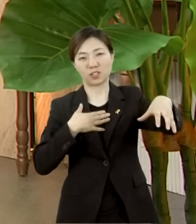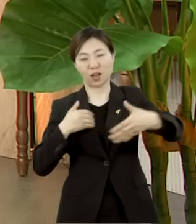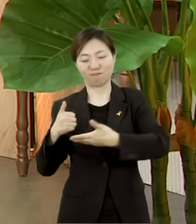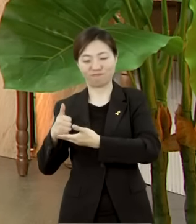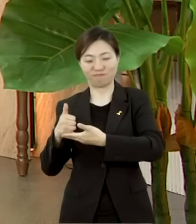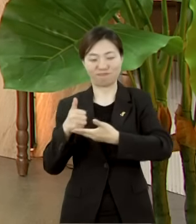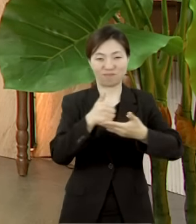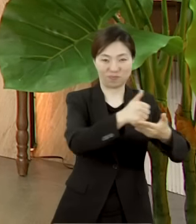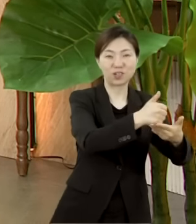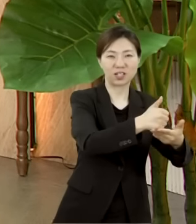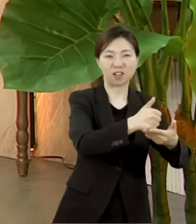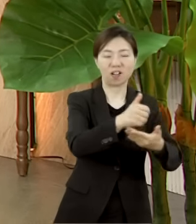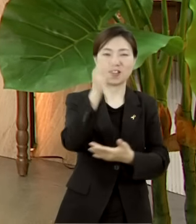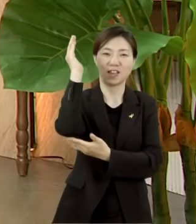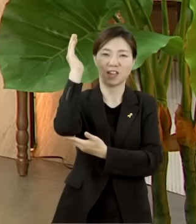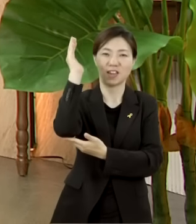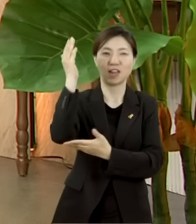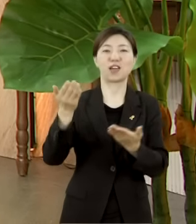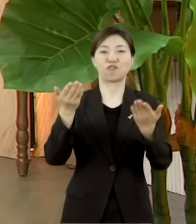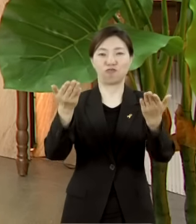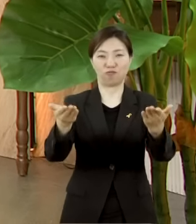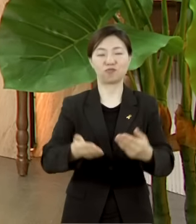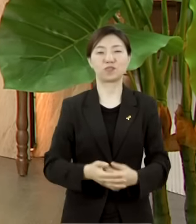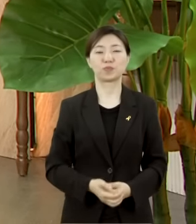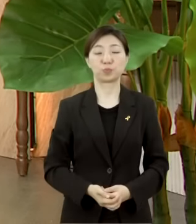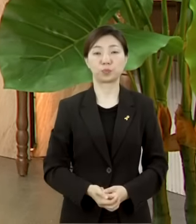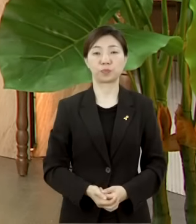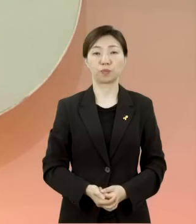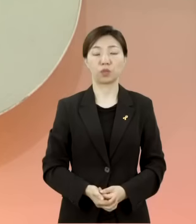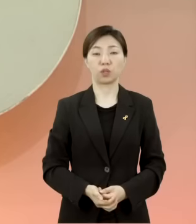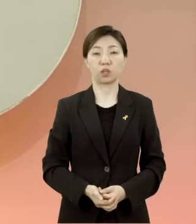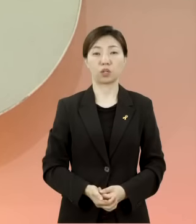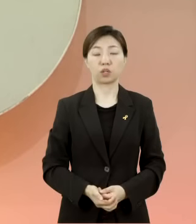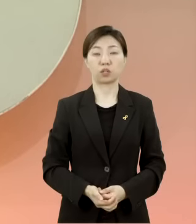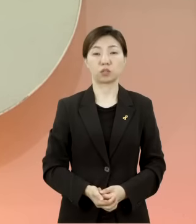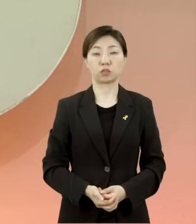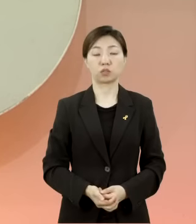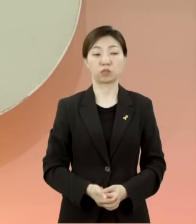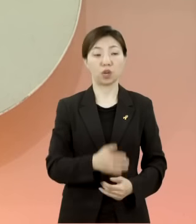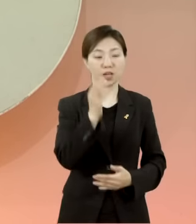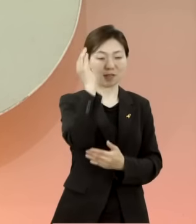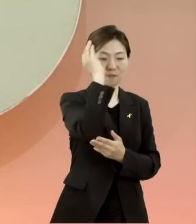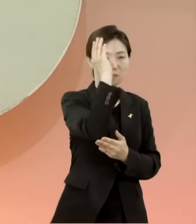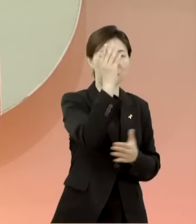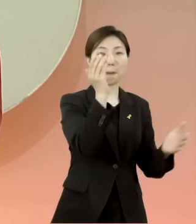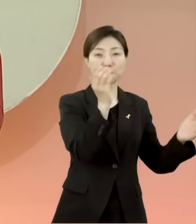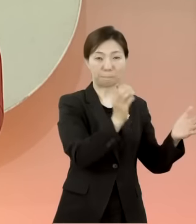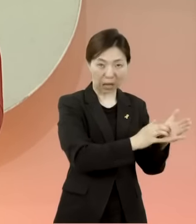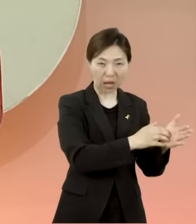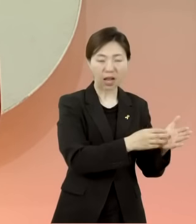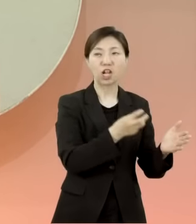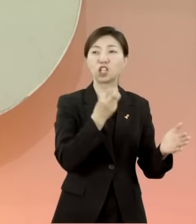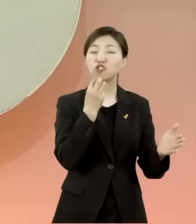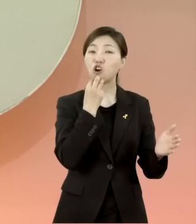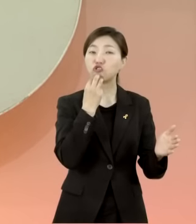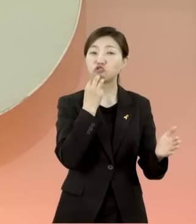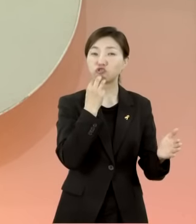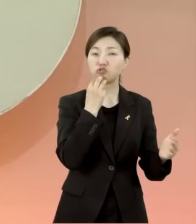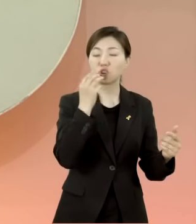함께 또 만나고 그렇게 초청 법회를 했습니다 그렇게 이제음